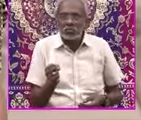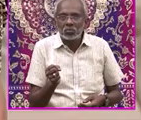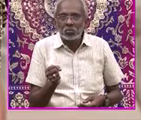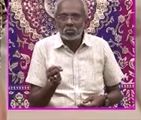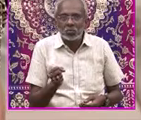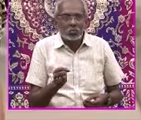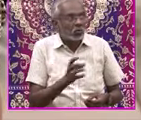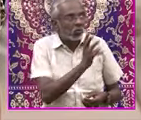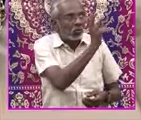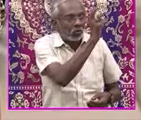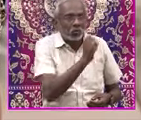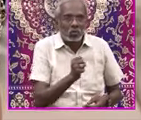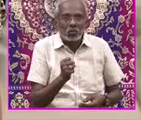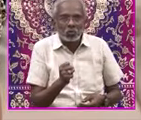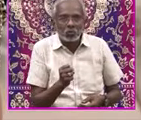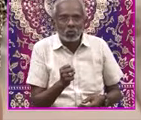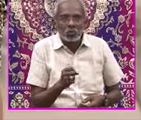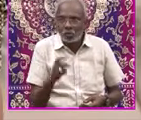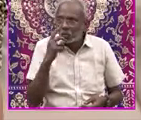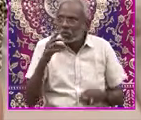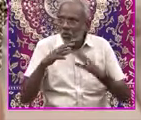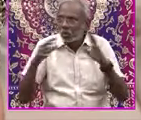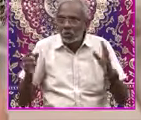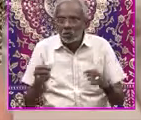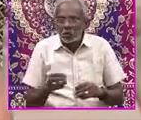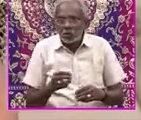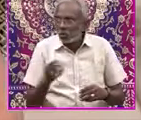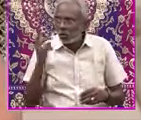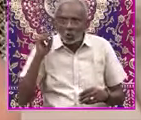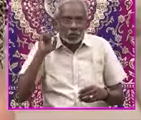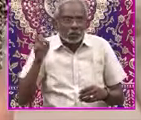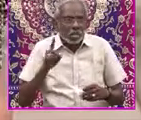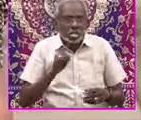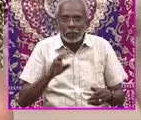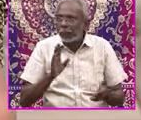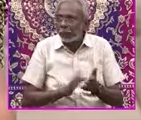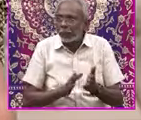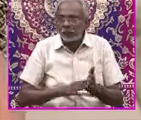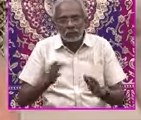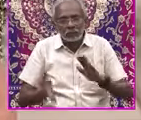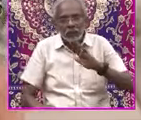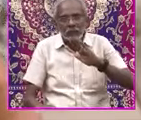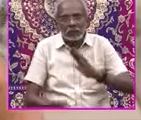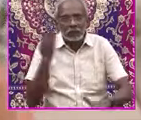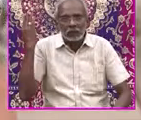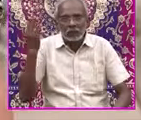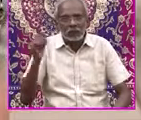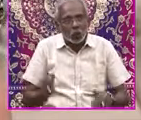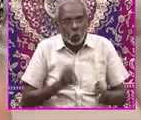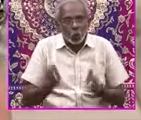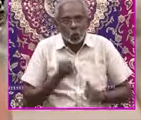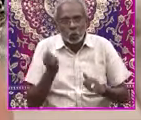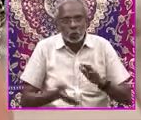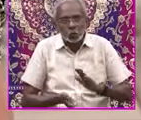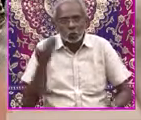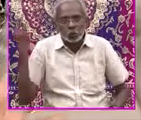கொய்யாப்பழம் பறிப்பீங்க. தோட்டக்கார பார்த்துட்டா என்ன பண்ணுவீங்க நீங்க, ஐயோ தோட்டக்கார எங்க நம்மள பிடிச்சிடறானோன்னு என்ன பண்ணுவீங்க, டே டே வாடா இந்த பக்கம் ஓடலாம் அந்த பக்கம்